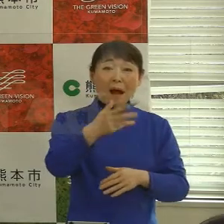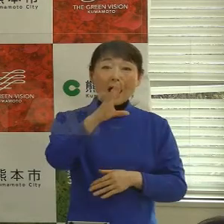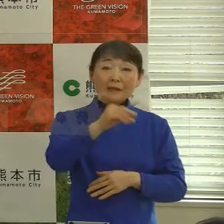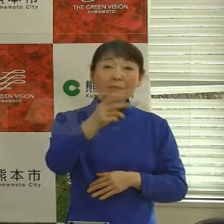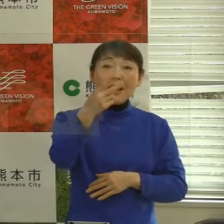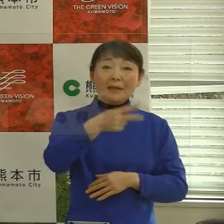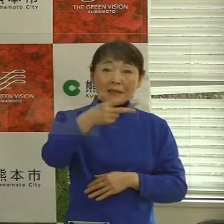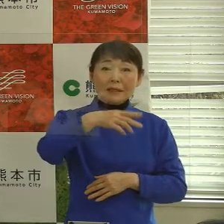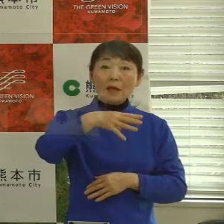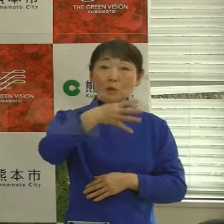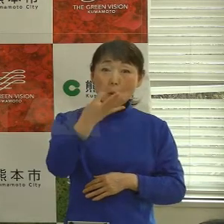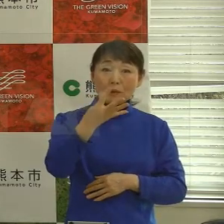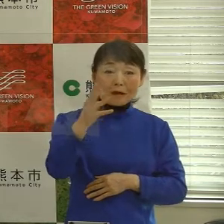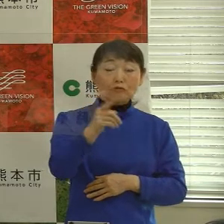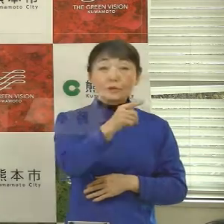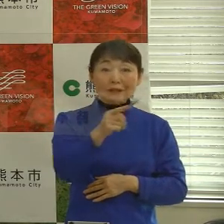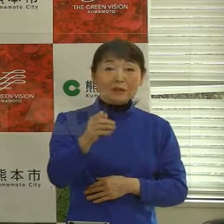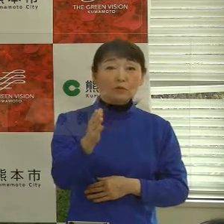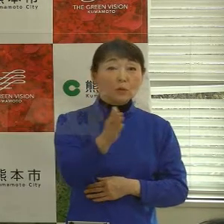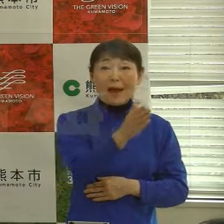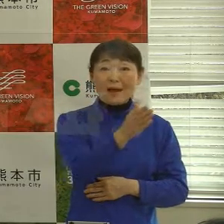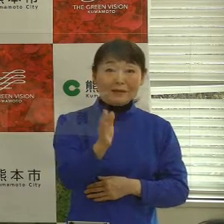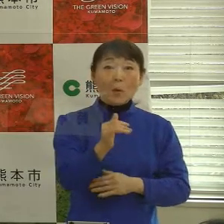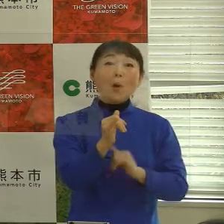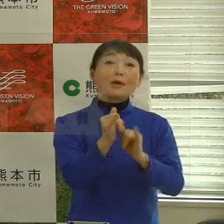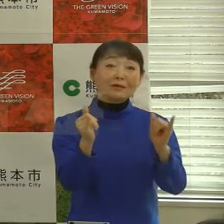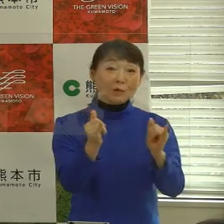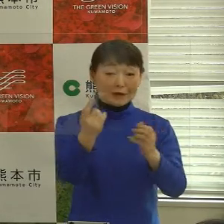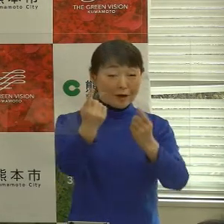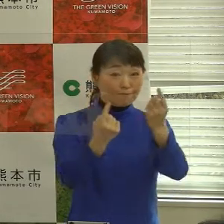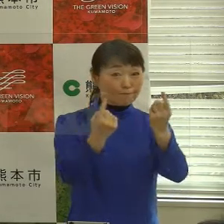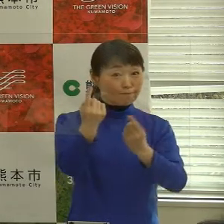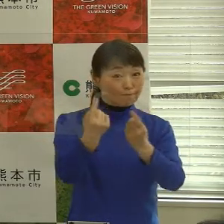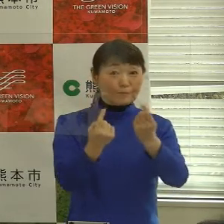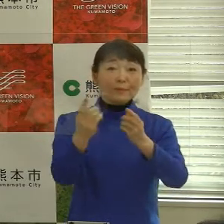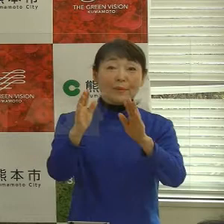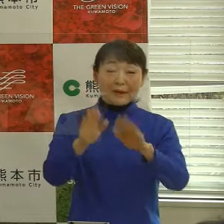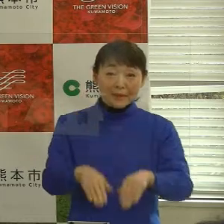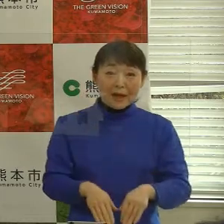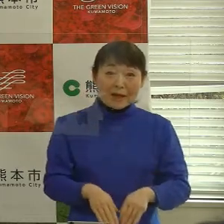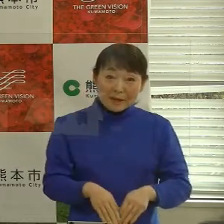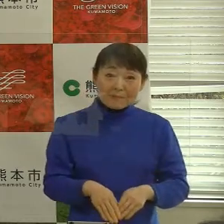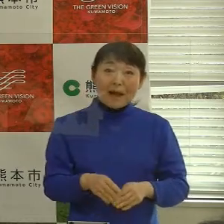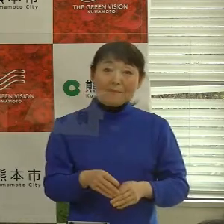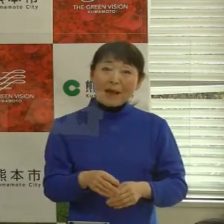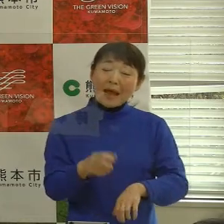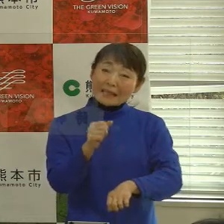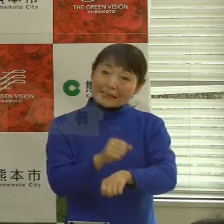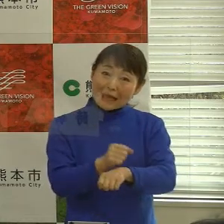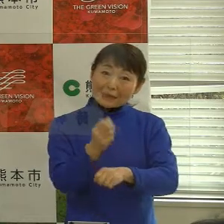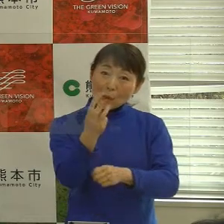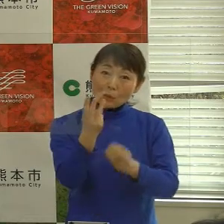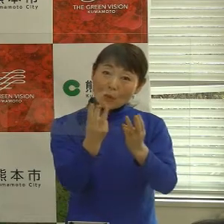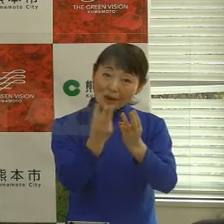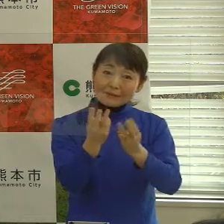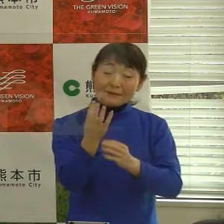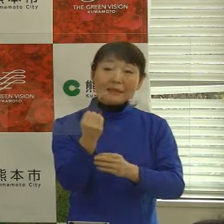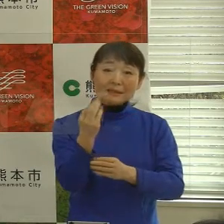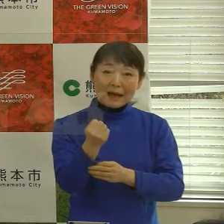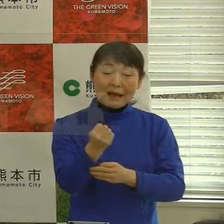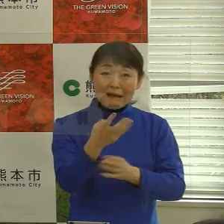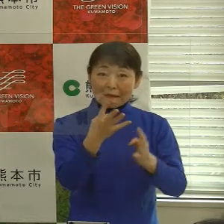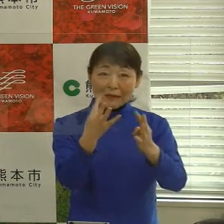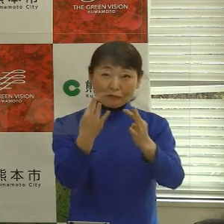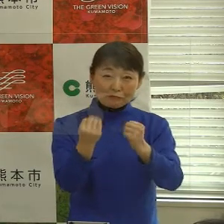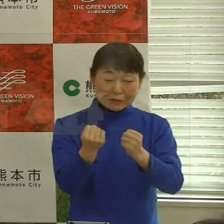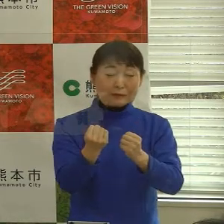2400人ぐらいの方がですね、お越しいただいているということで、今カウントをざっくりできただけですが、かなり多くの方